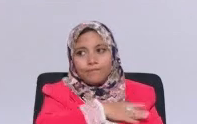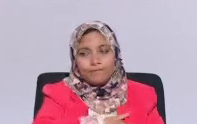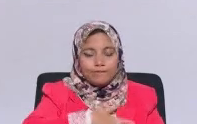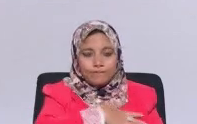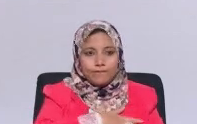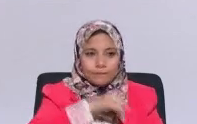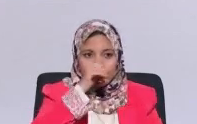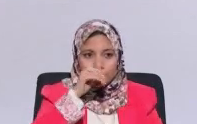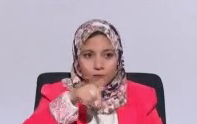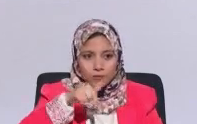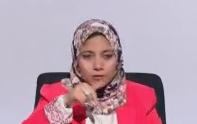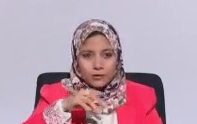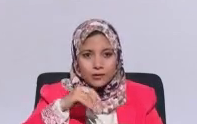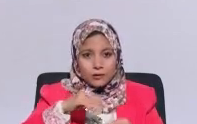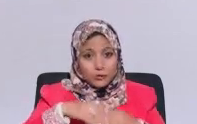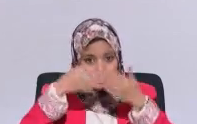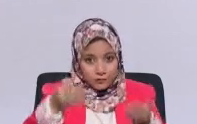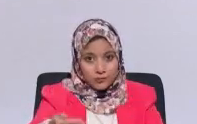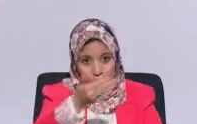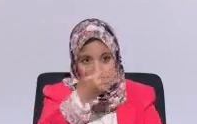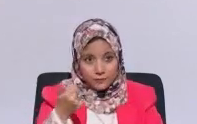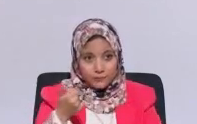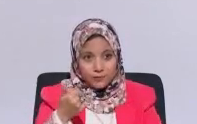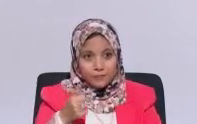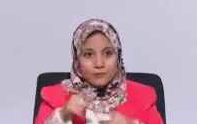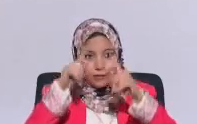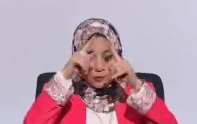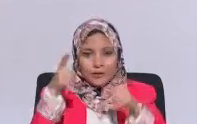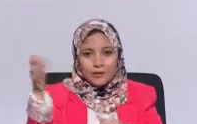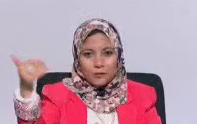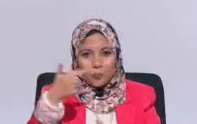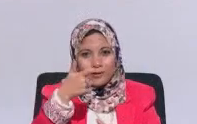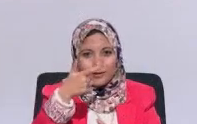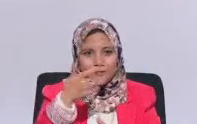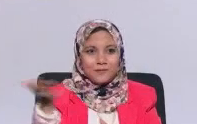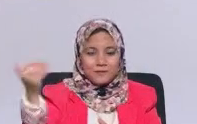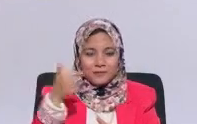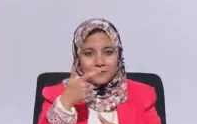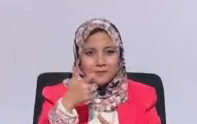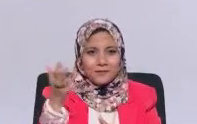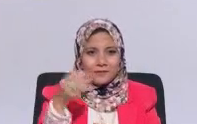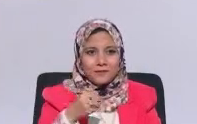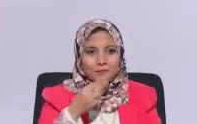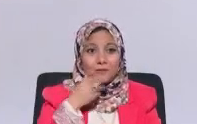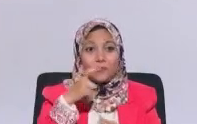كذا. انا هدي لك دلوقتي فرصه هتقولي مسدس. مسدس ايه؟